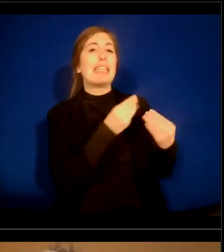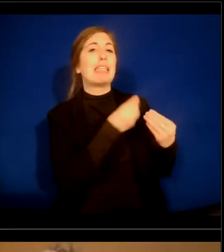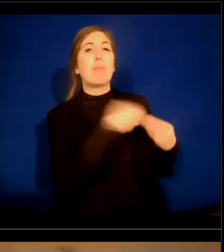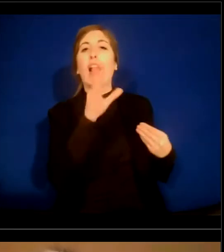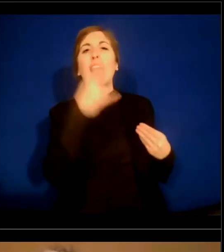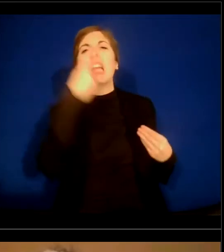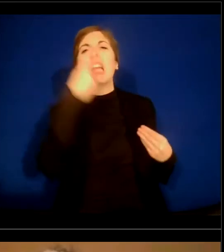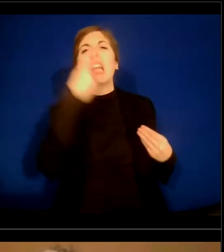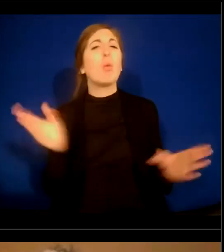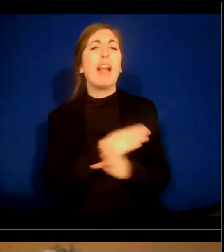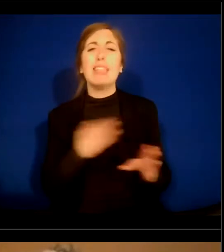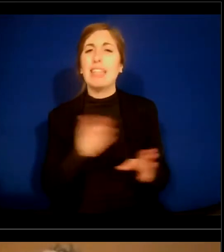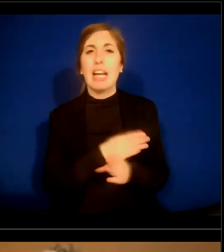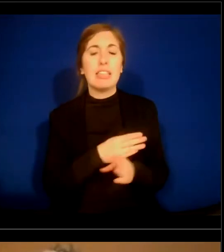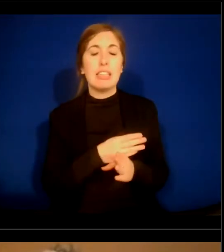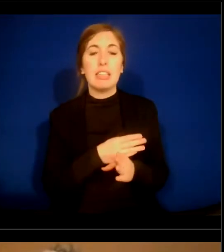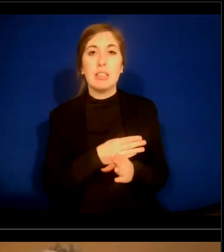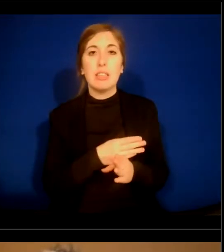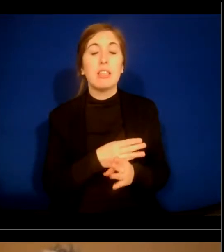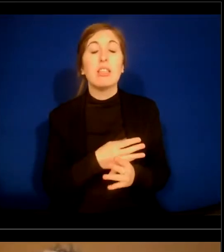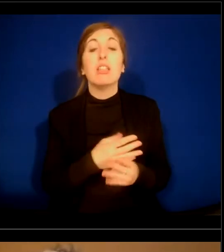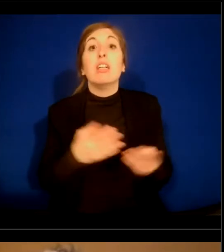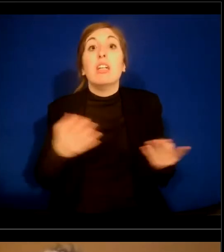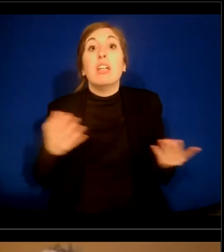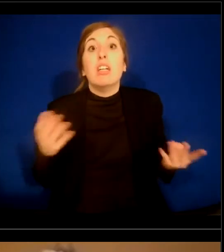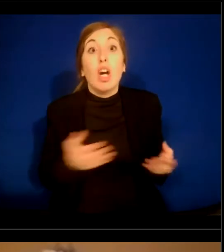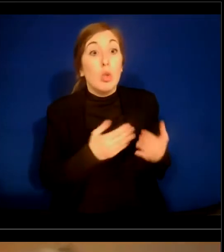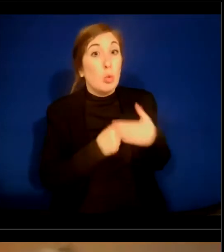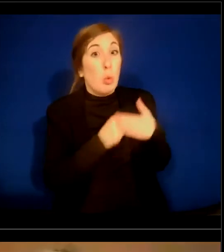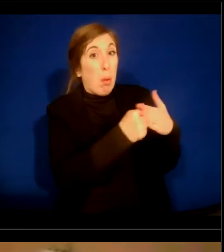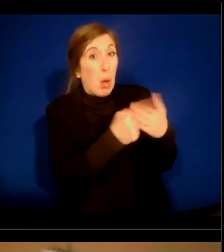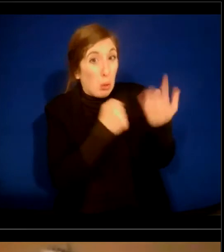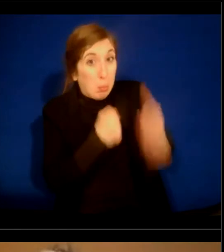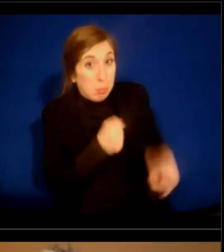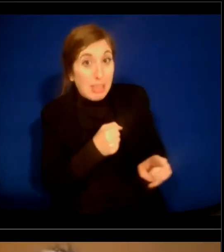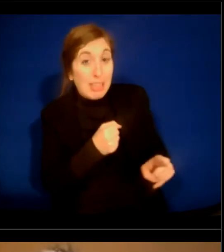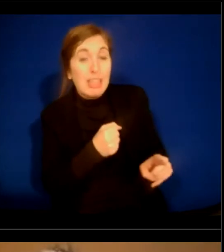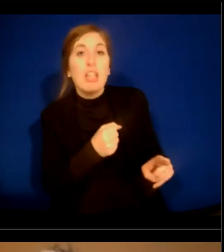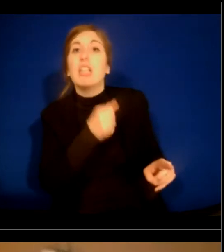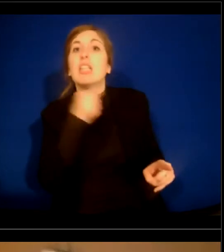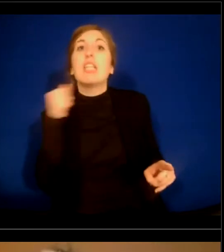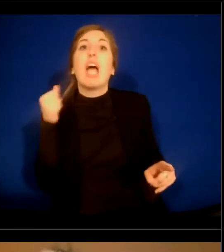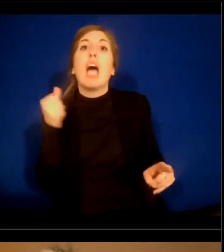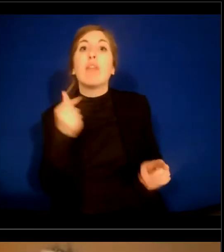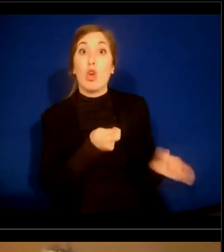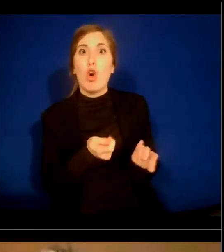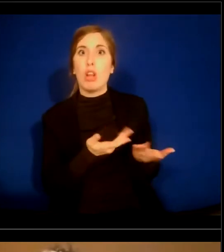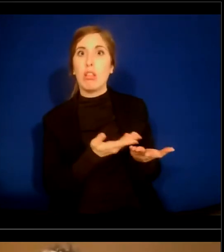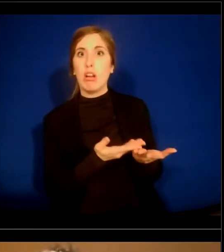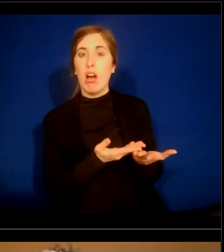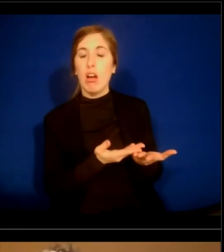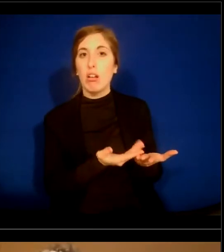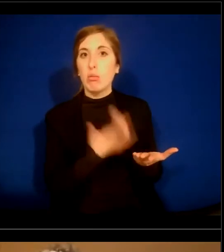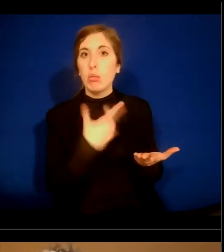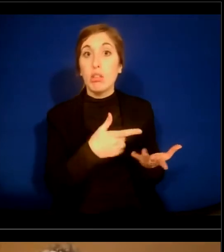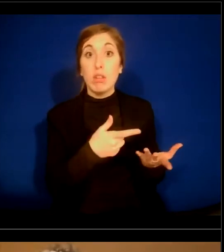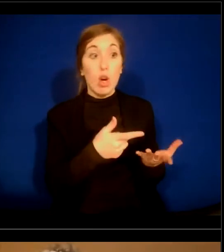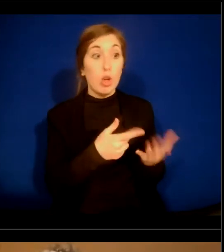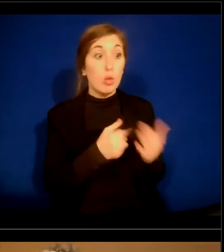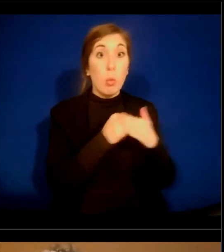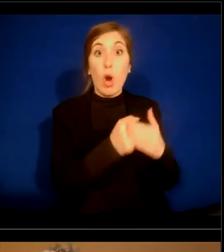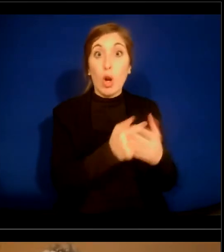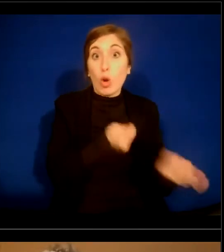Ecco, questo tipo di supporto e di assistenza va sempre coordinato, perché altrimenti si rischia di generare